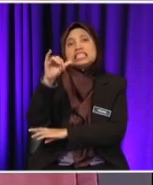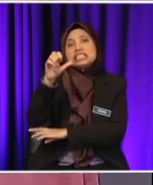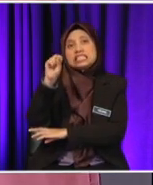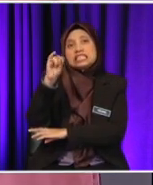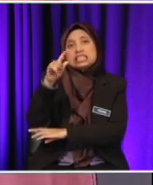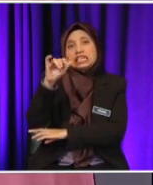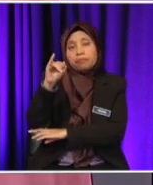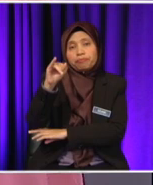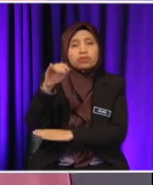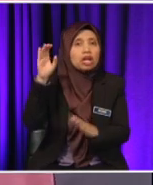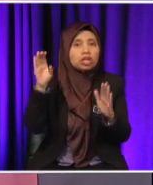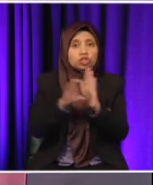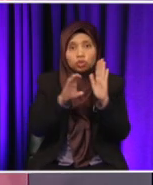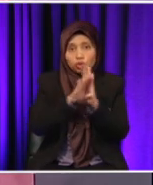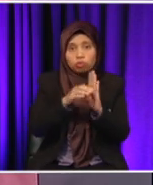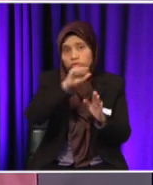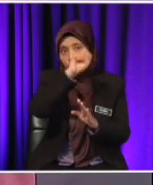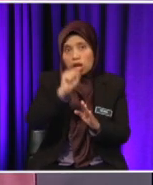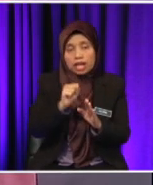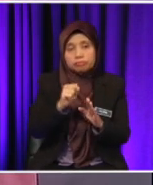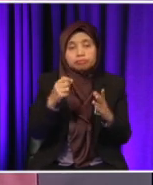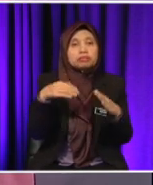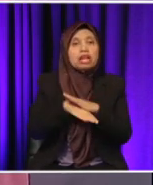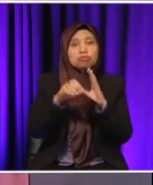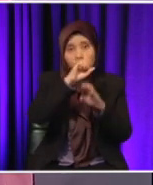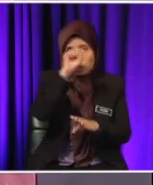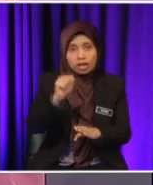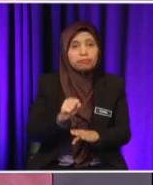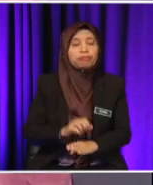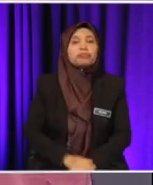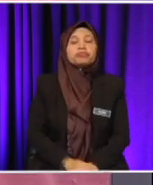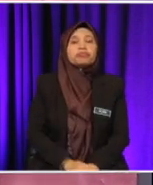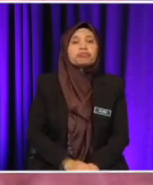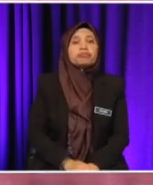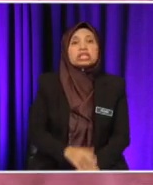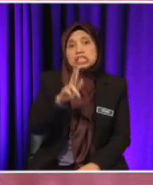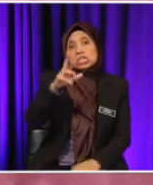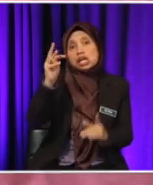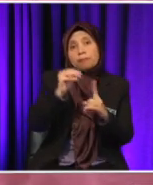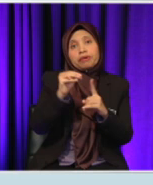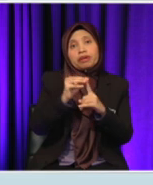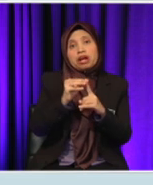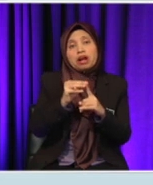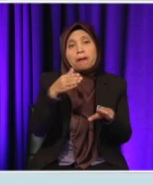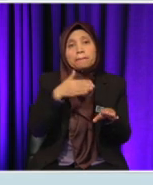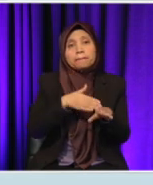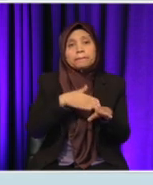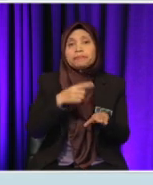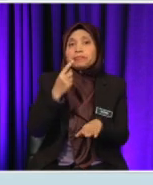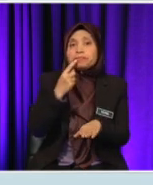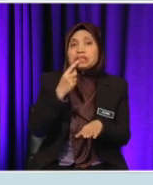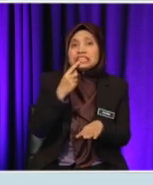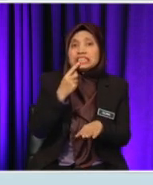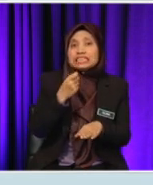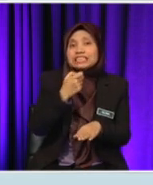contoh soal dan skillnya ditanya dalam soal lampu pesan kita lihat 3 markah Oke pada bb-nya tersilit